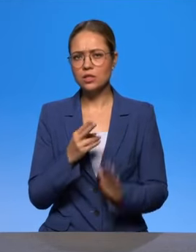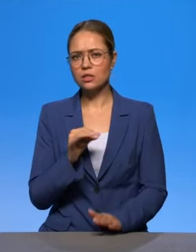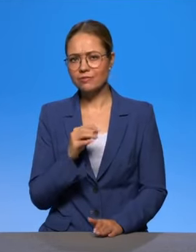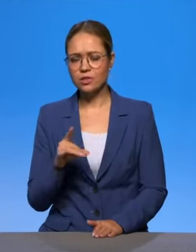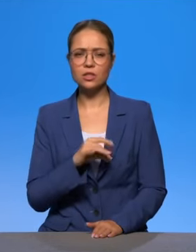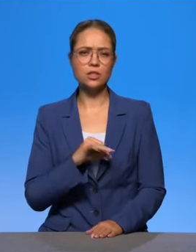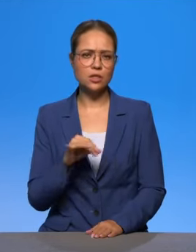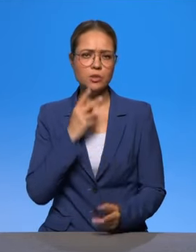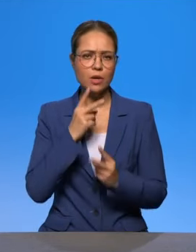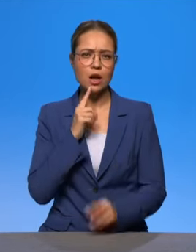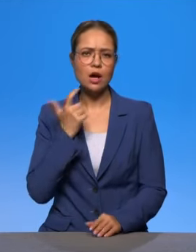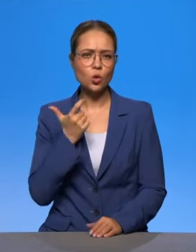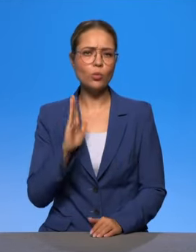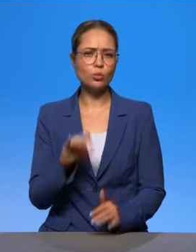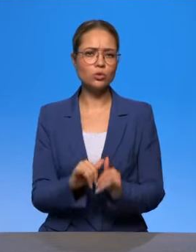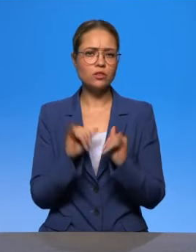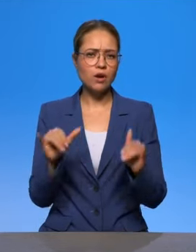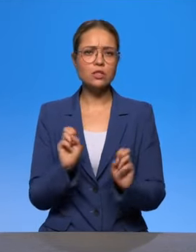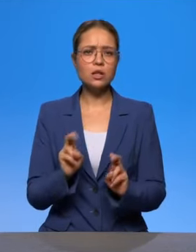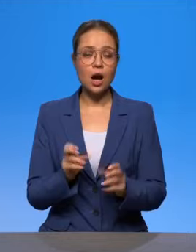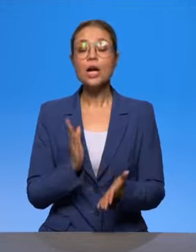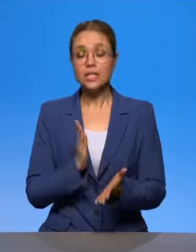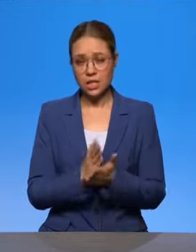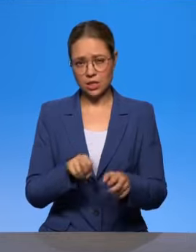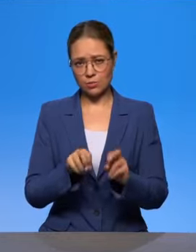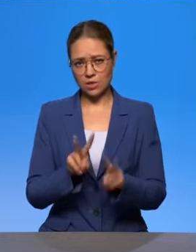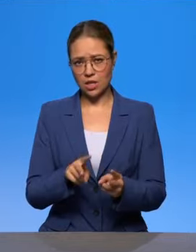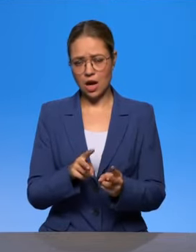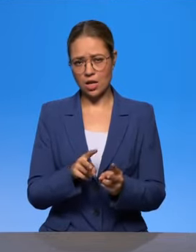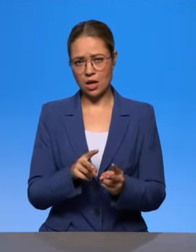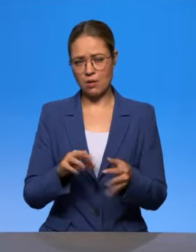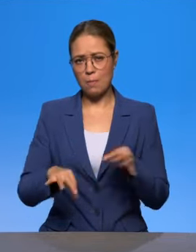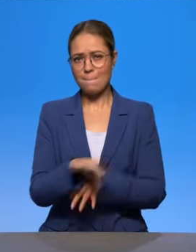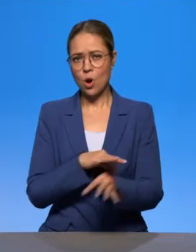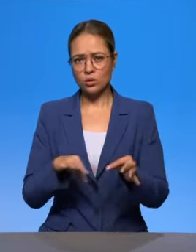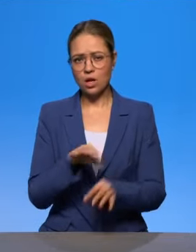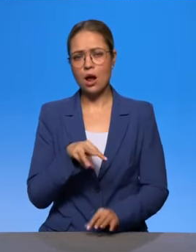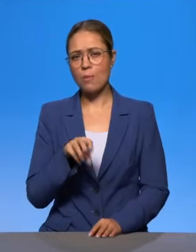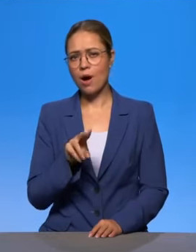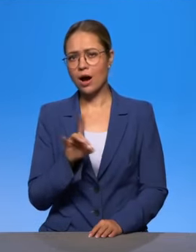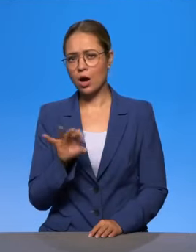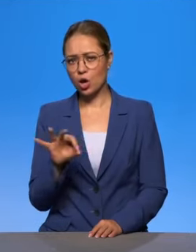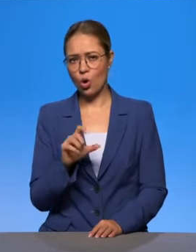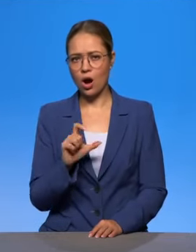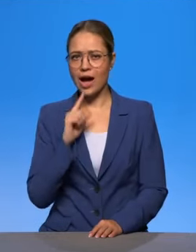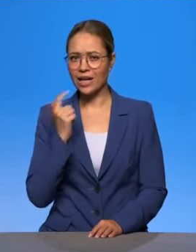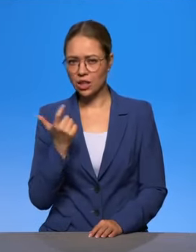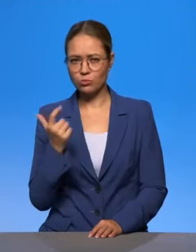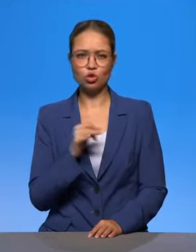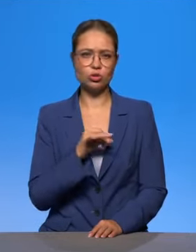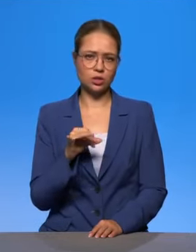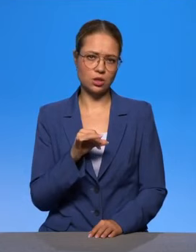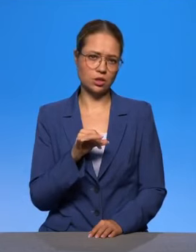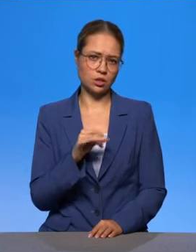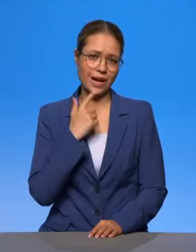Ну, это же есть модели специальные, и макроэкономические, и экономические. Просчитали, сколько